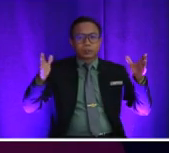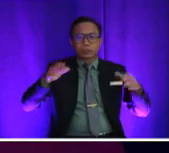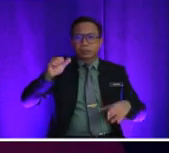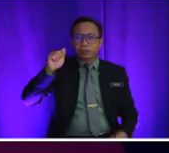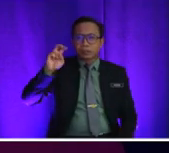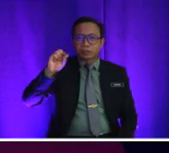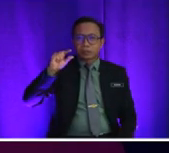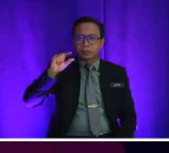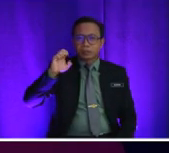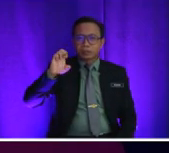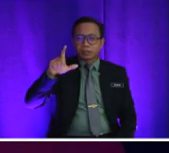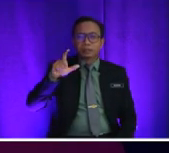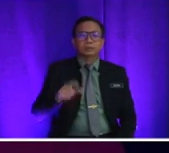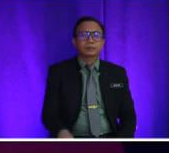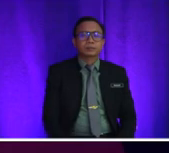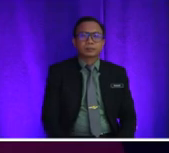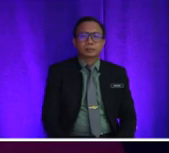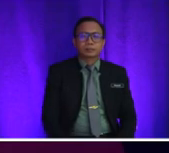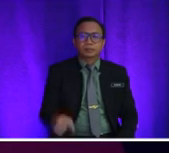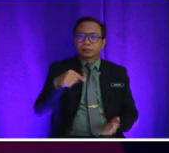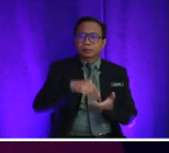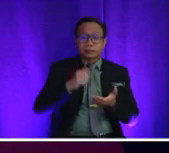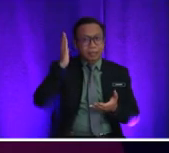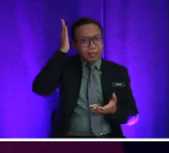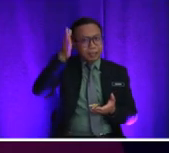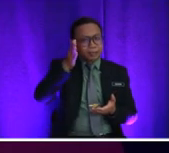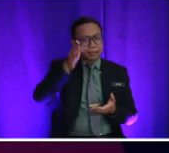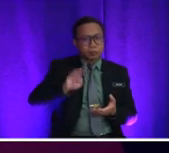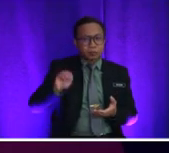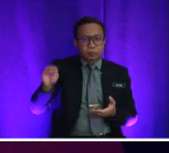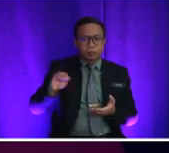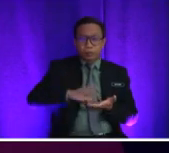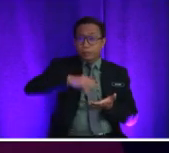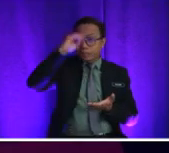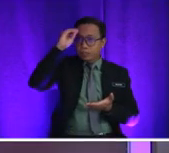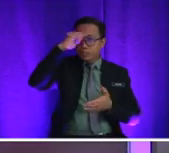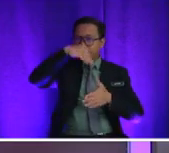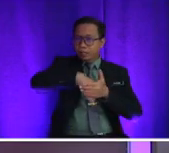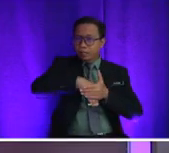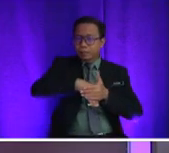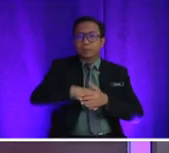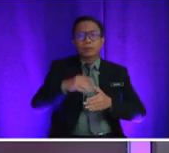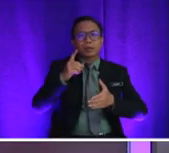Angel inilah yang akan murid-murid pelajari dalam